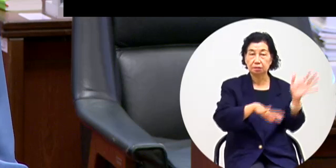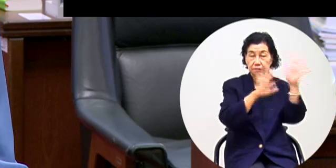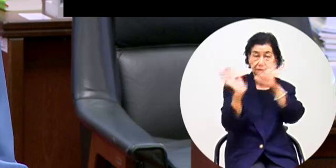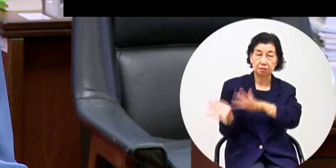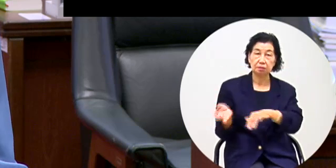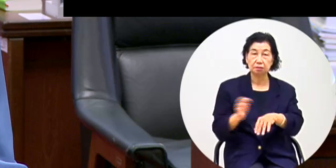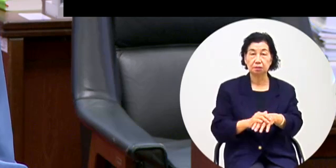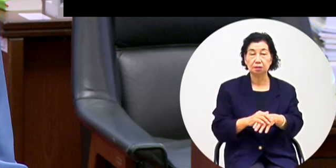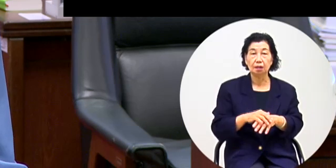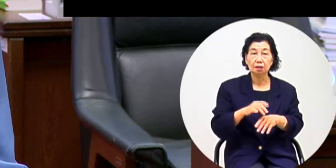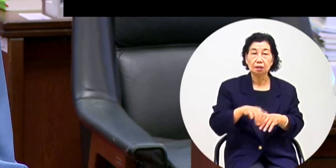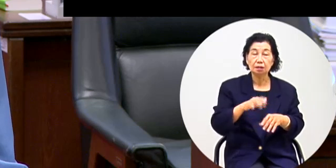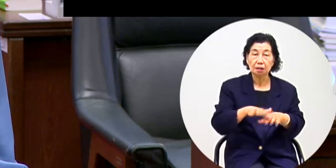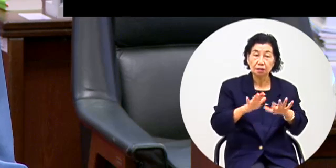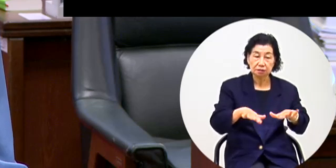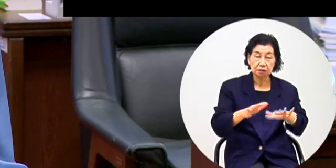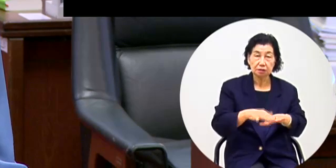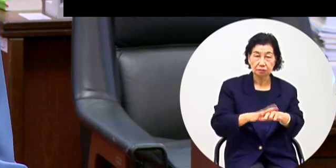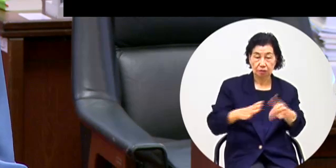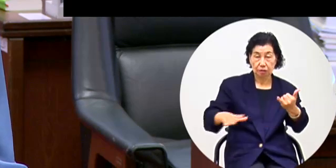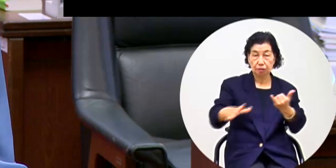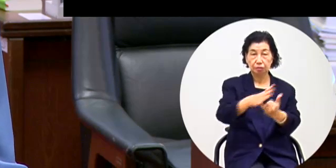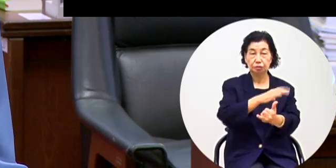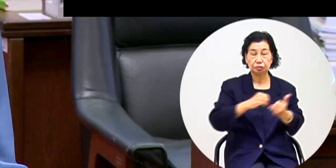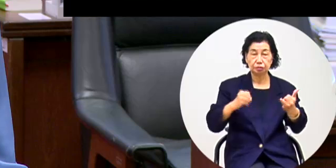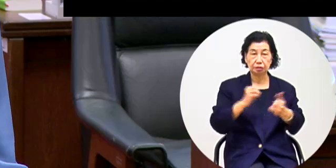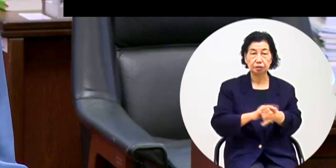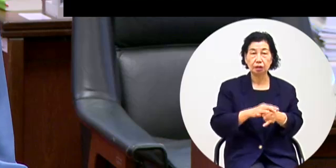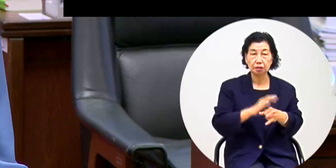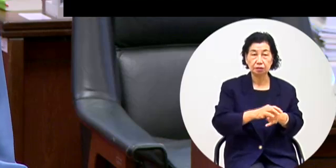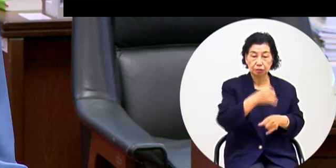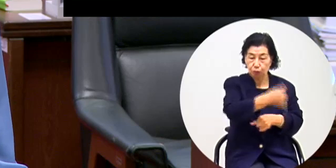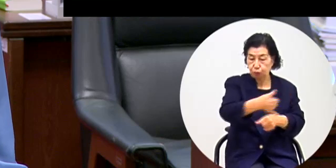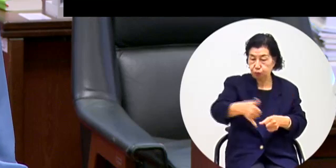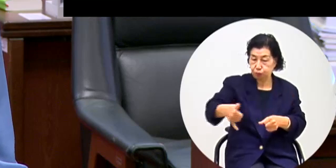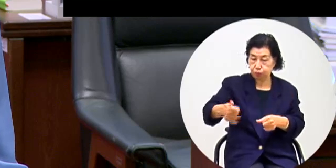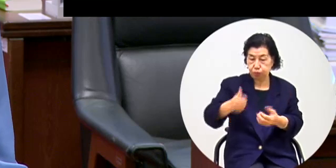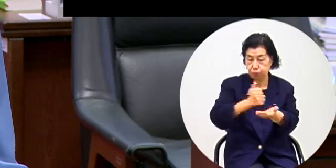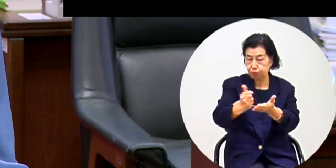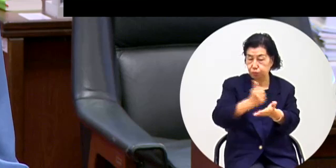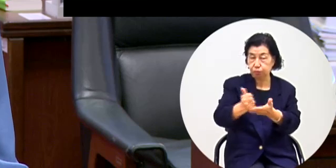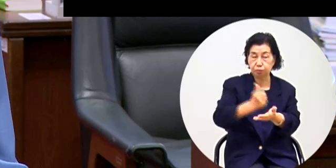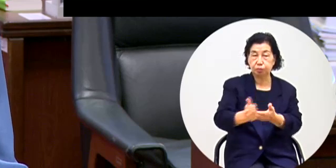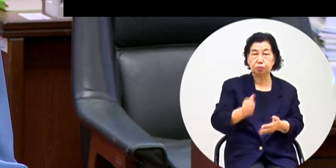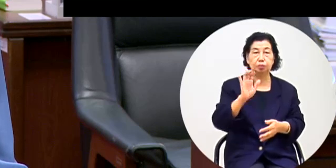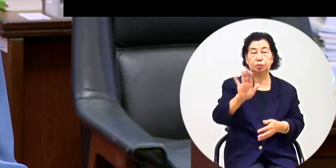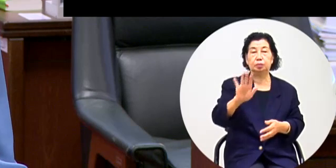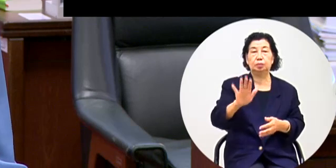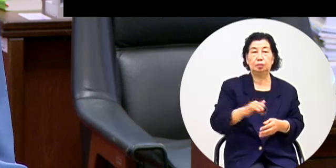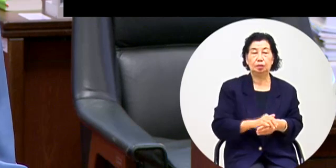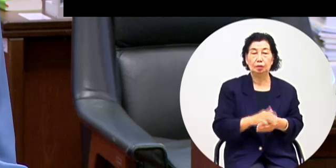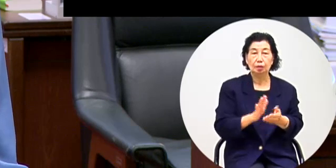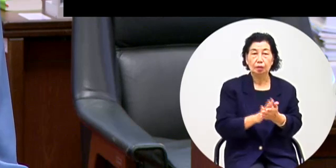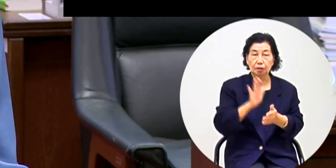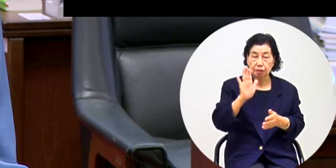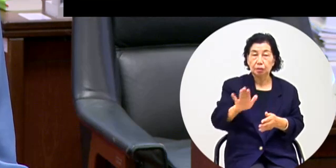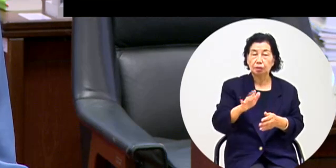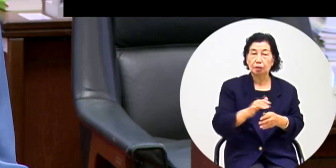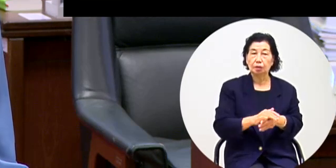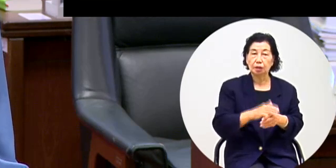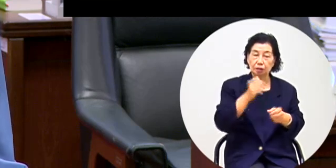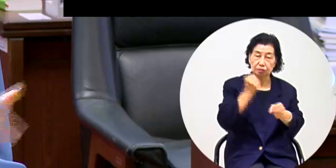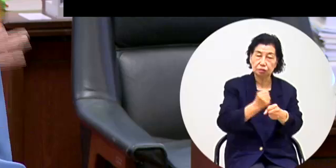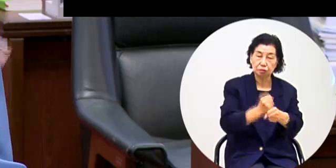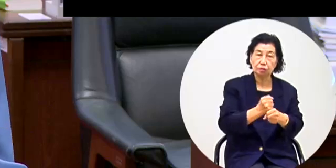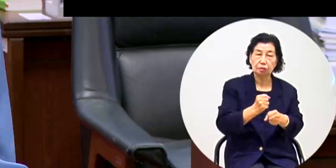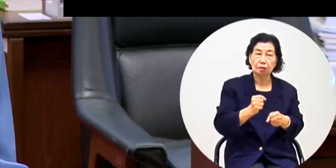种的县市是不是要为自己稍微思考一下，将来应该怎么处理？短期间高雄市帮你代烧垃